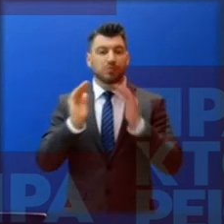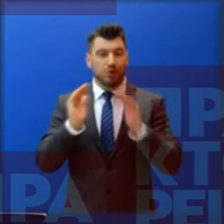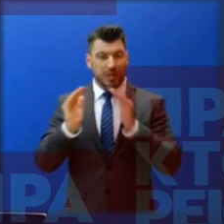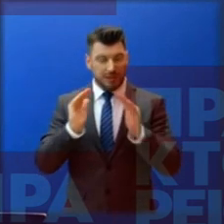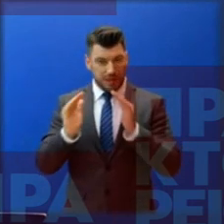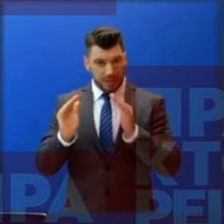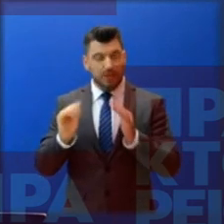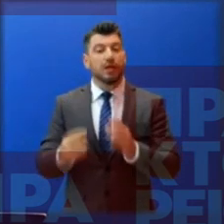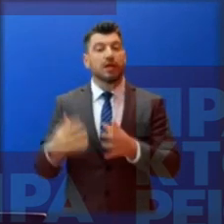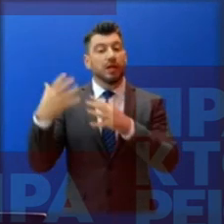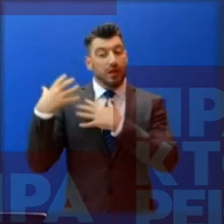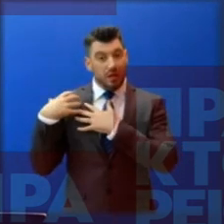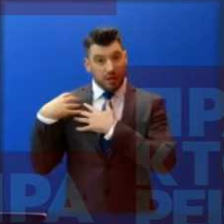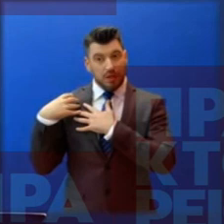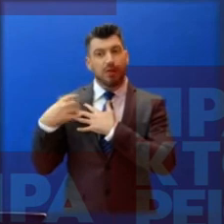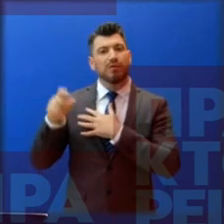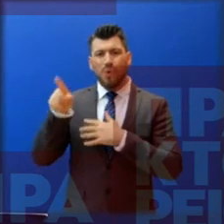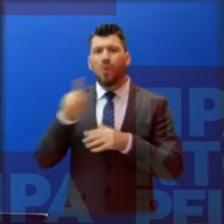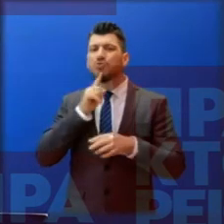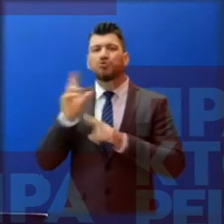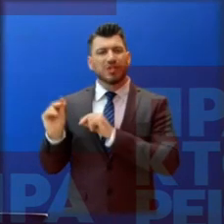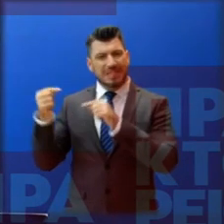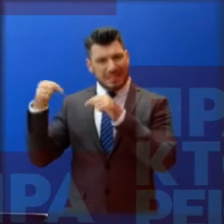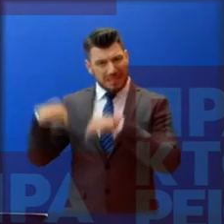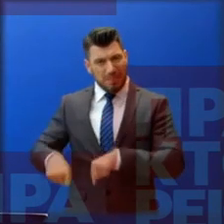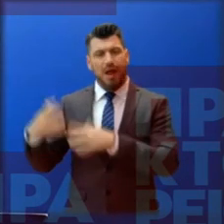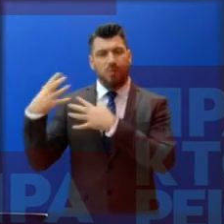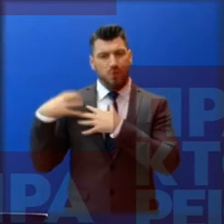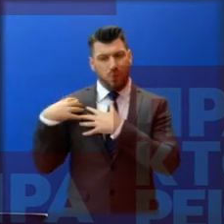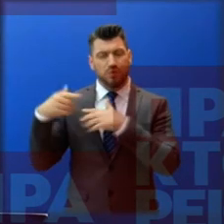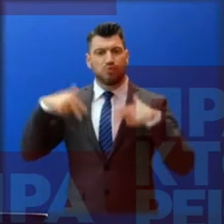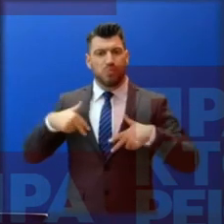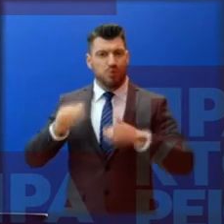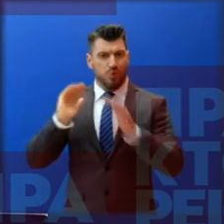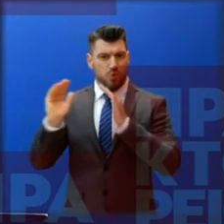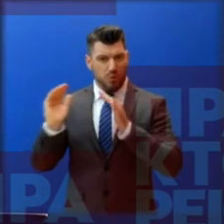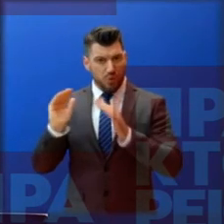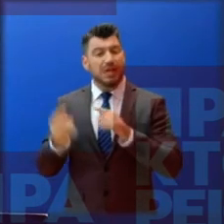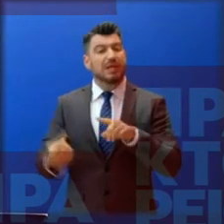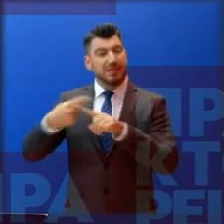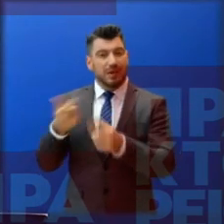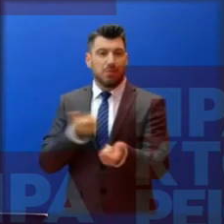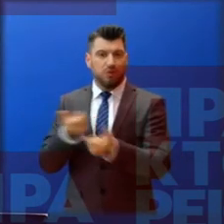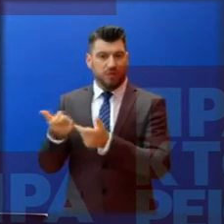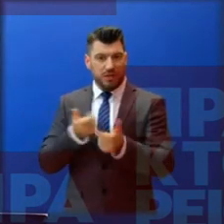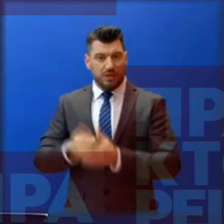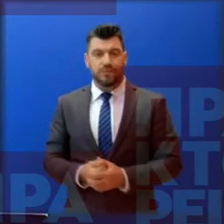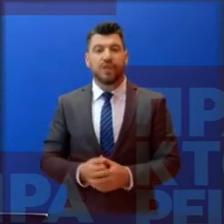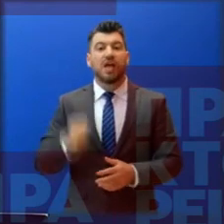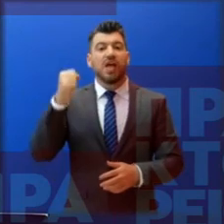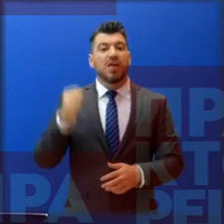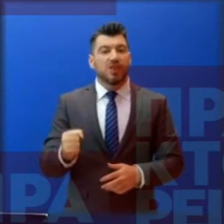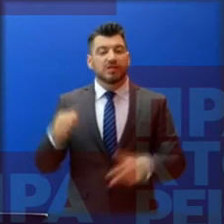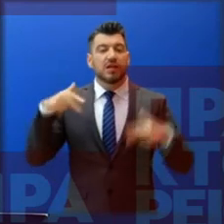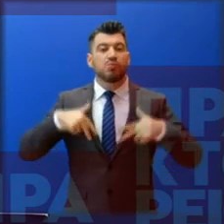τις αρμοδιότητες του έως σήμερα Υφυπουργού Πολιτικής Προστασίας, περιλαμβανομένης και της Πυροσβεστικής Υπηρεσίας. Τη θέση του Υπουργού